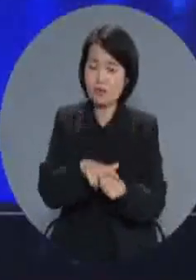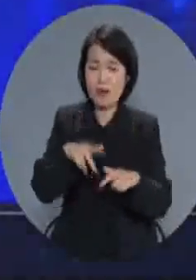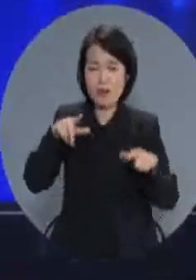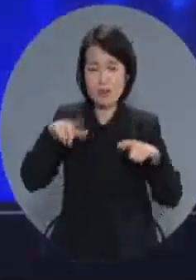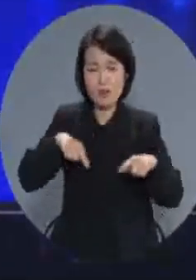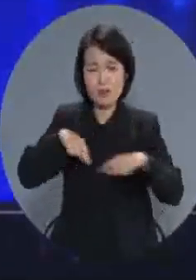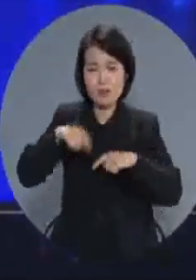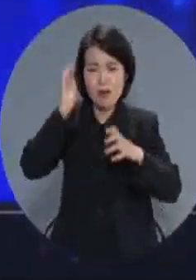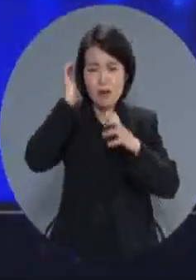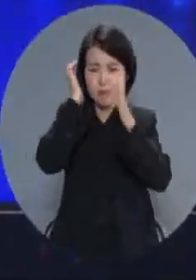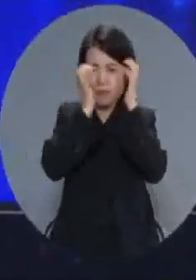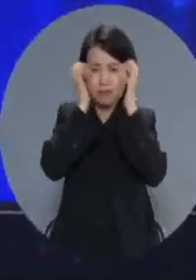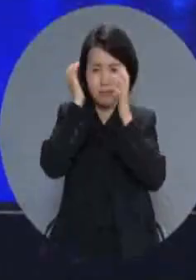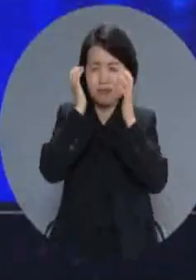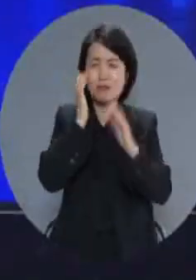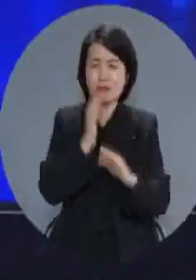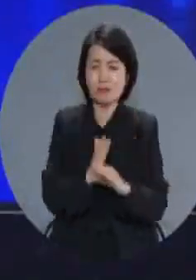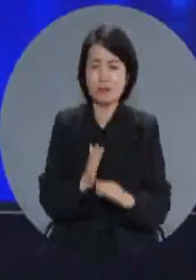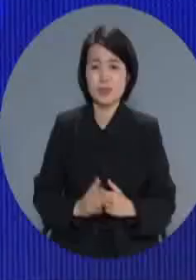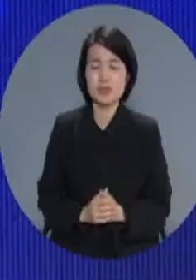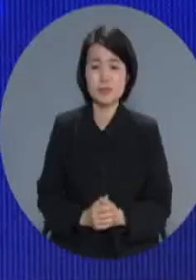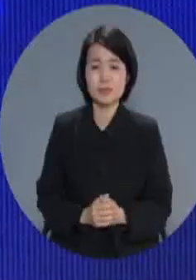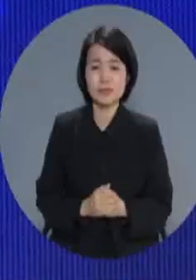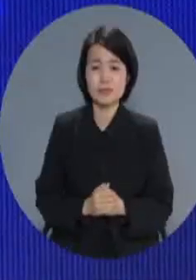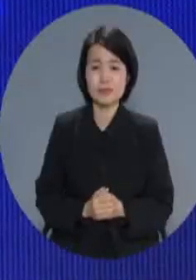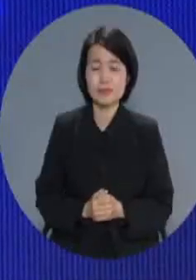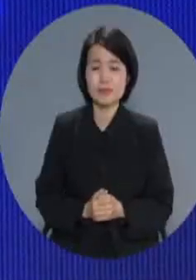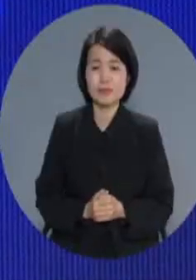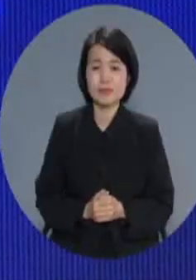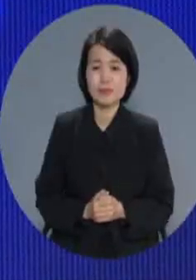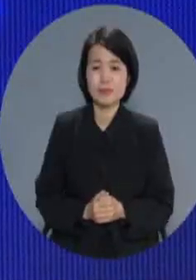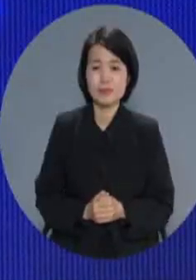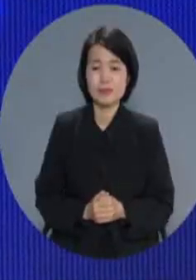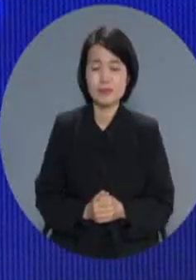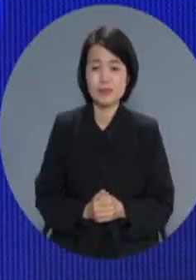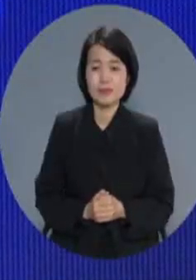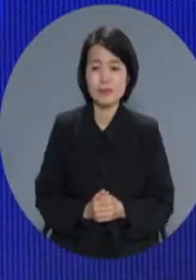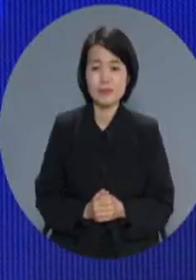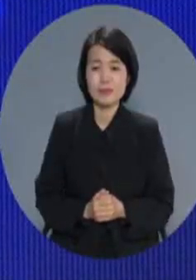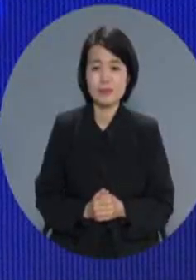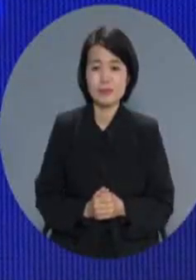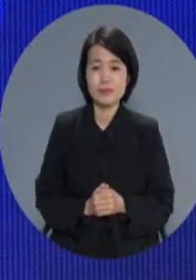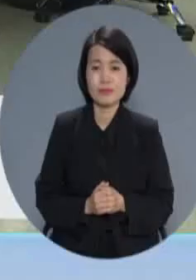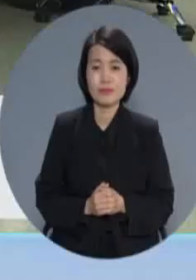정가를 또한 차례 크게 요동치게 하고 있습니다. MBC 뉴스 김주입니다.